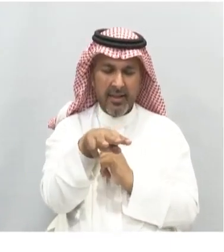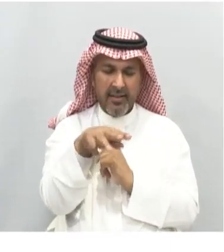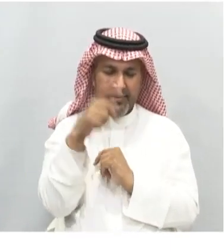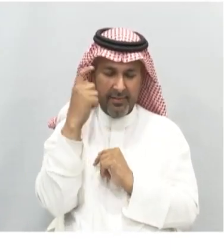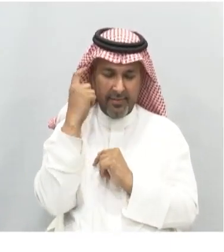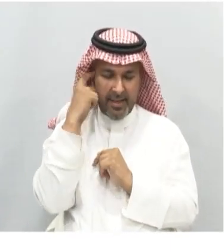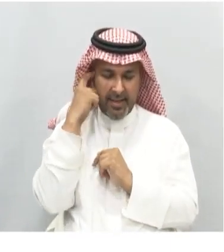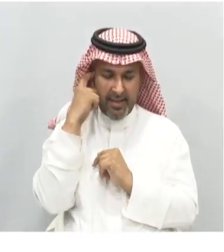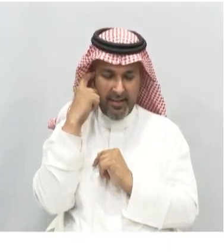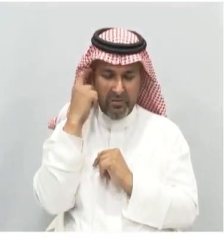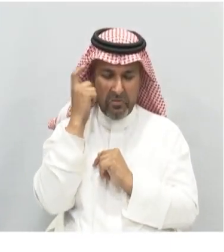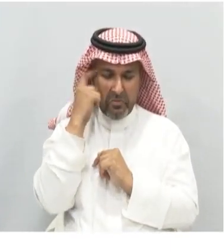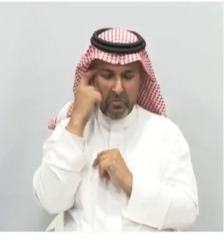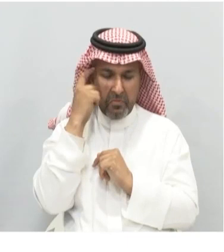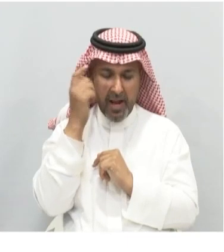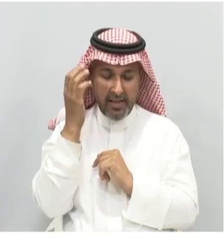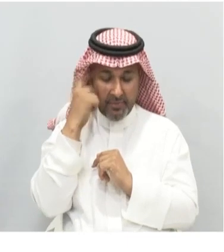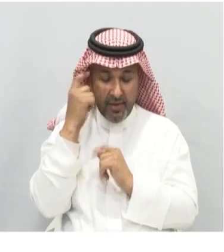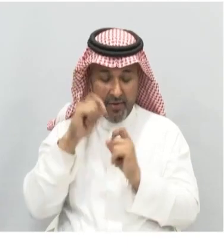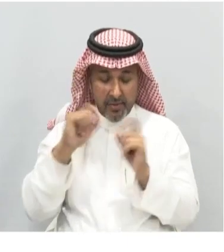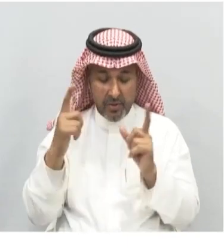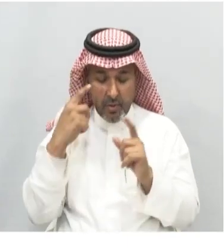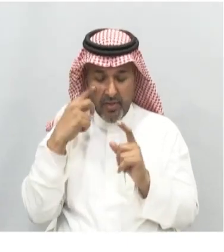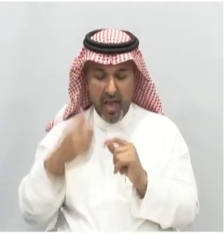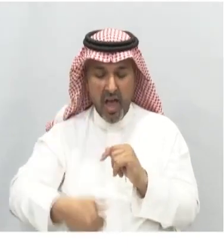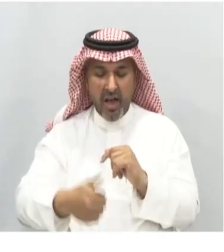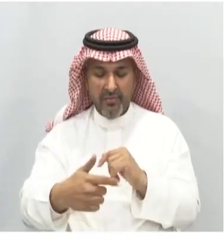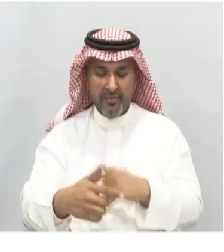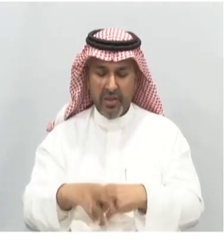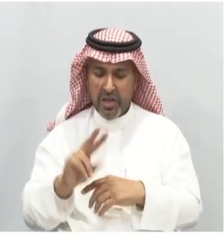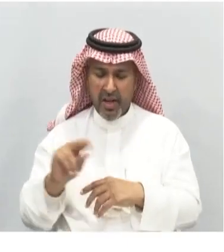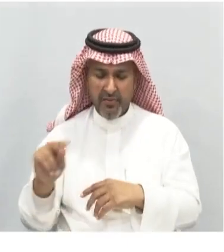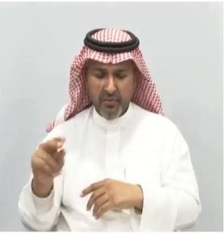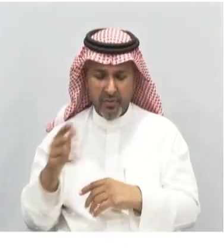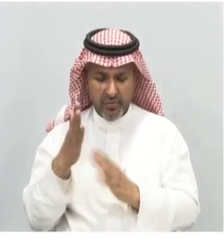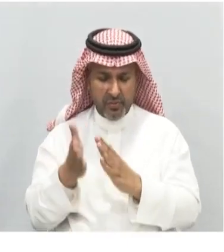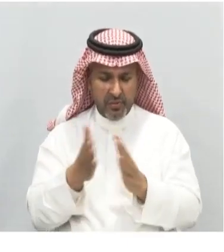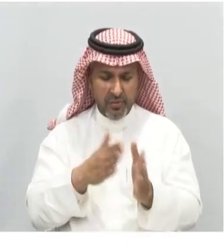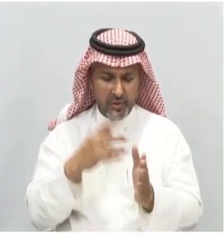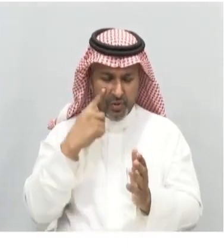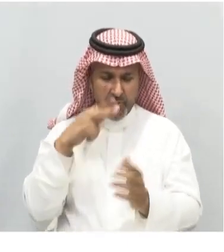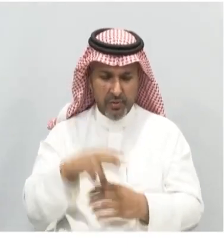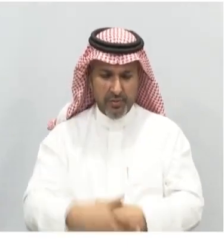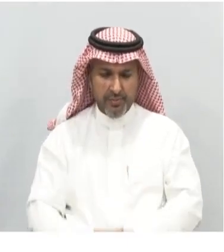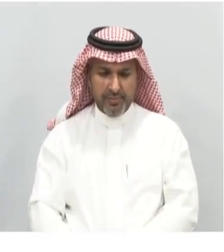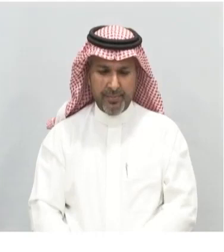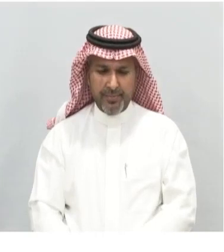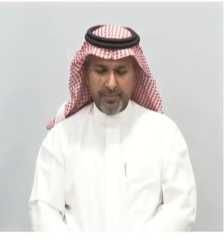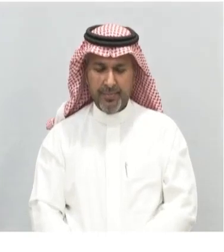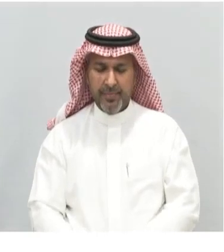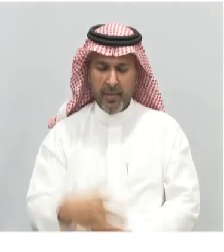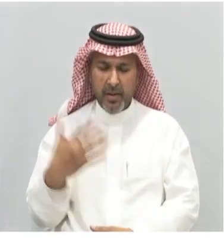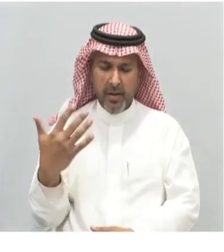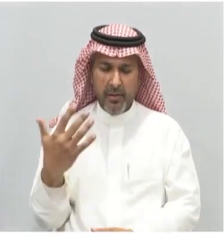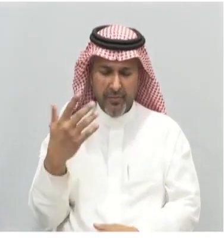وب 36000 بها ثلاثه اصفار اضفناها الى الاجابه فاصبحت 6000 الان ننتقل واياكم الى السؤال